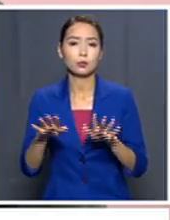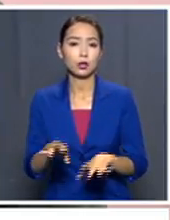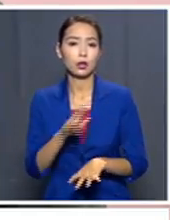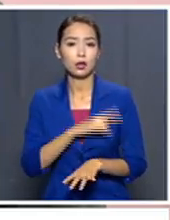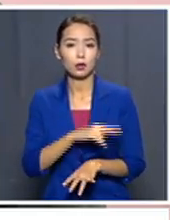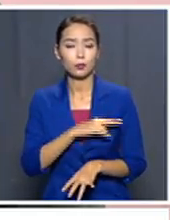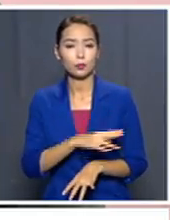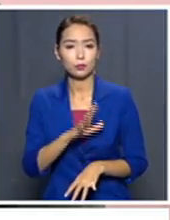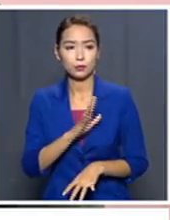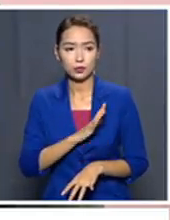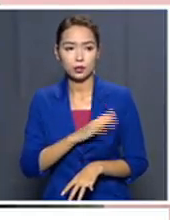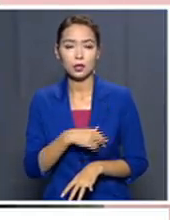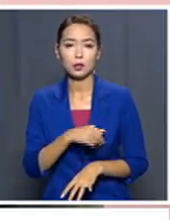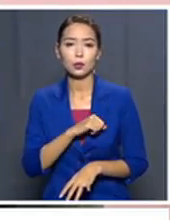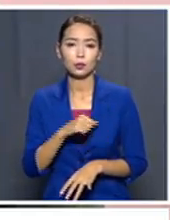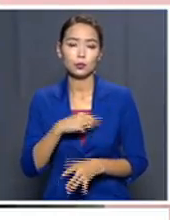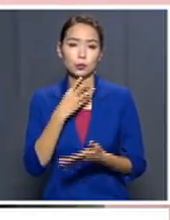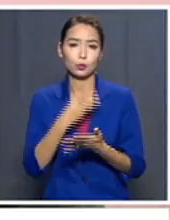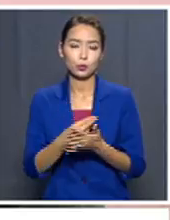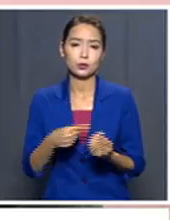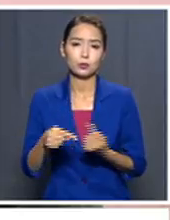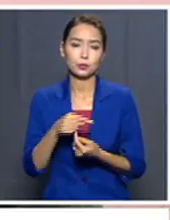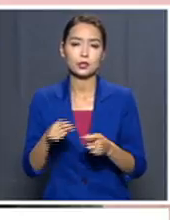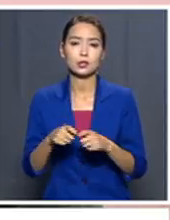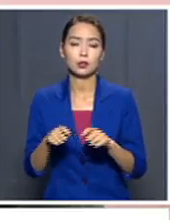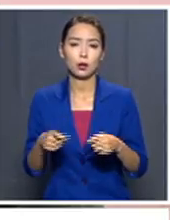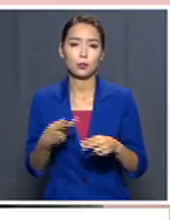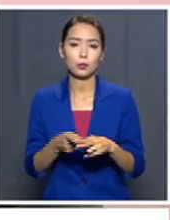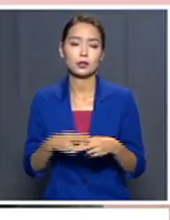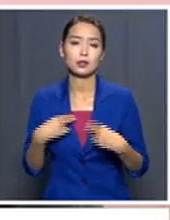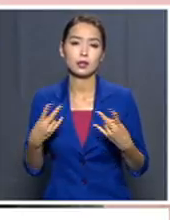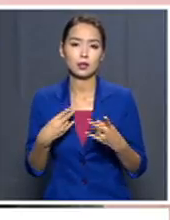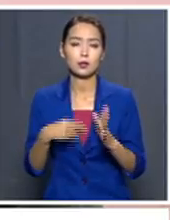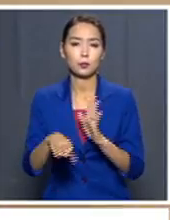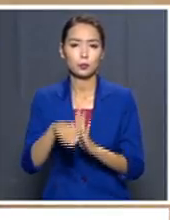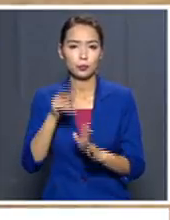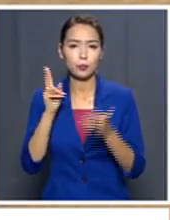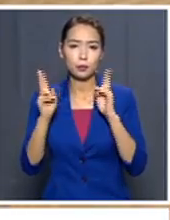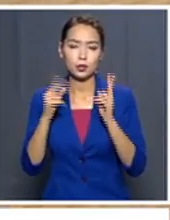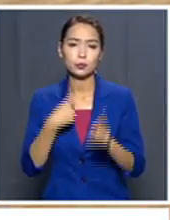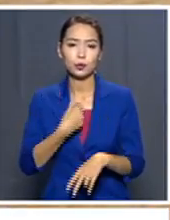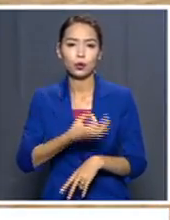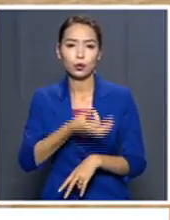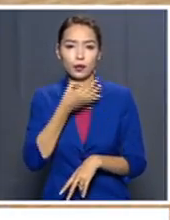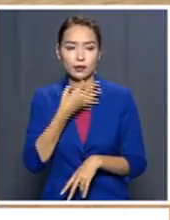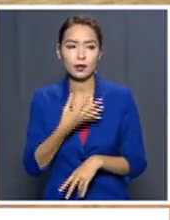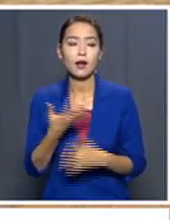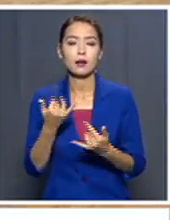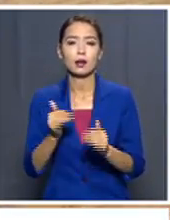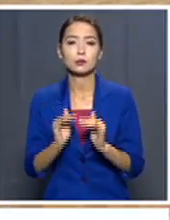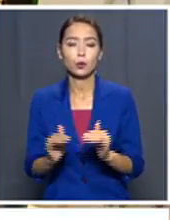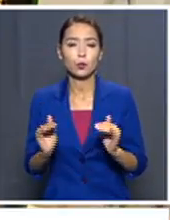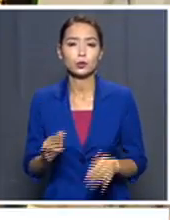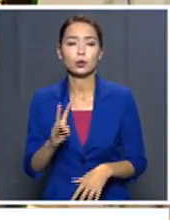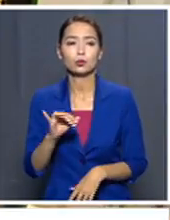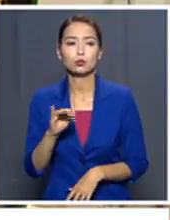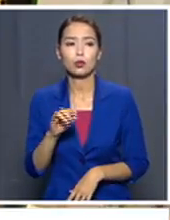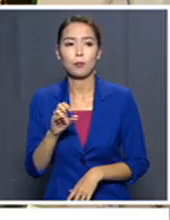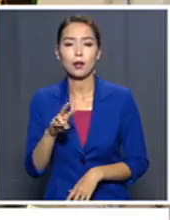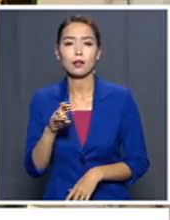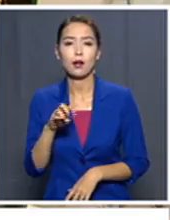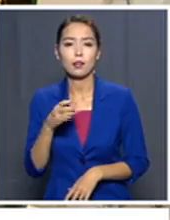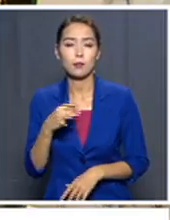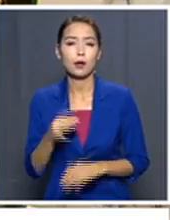керек болды. Сонымен шаштараз мамандығын таңдадым, өзіме ұнады. Көп балалы ана Нұржамал Қалыбаева талай жыл